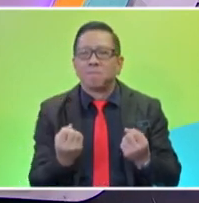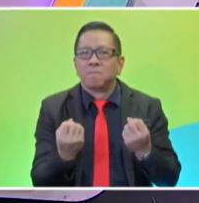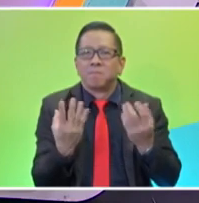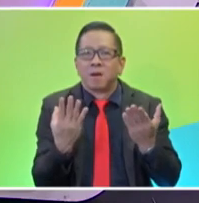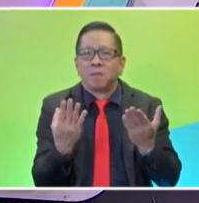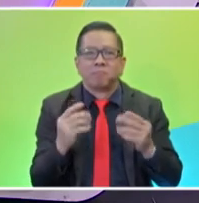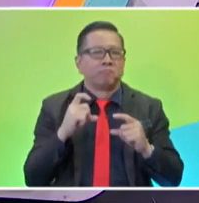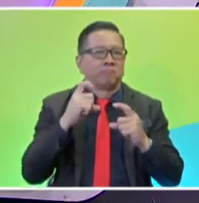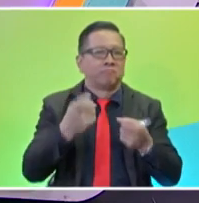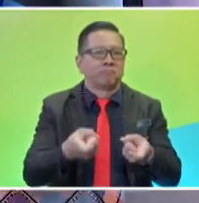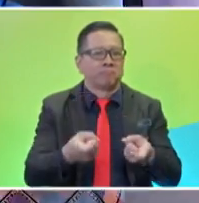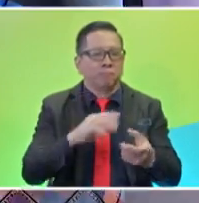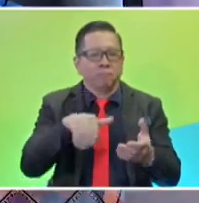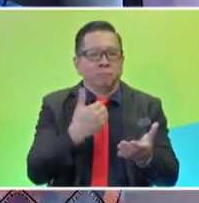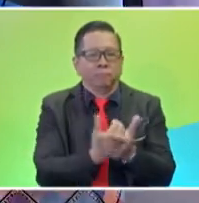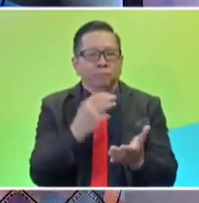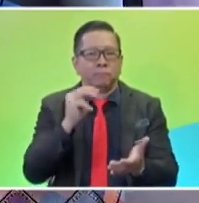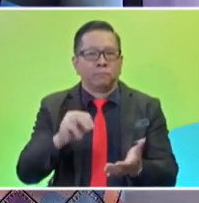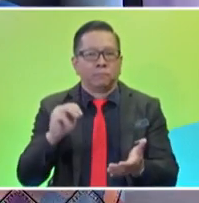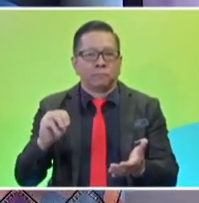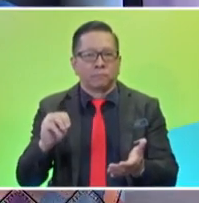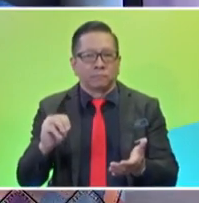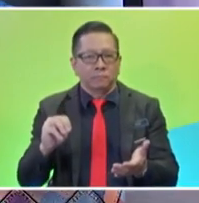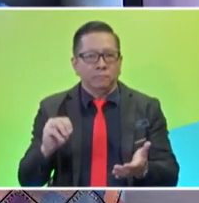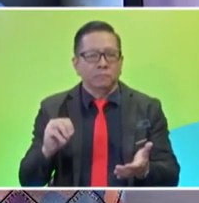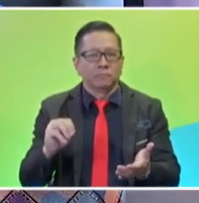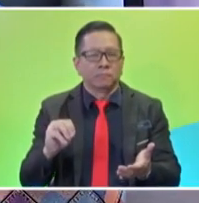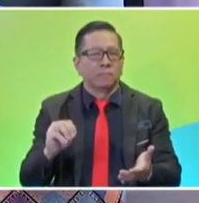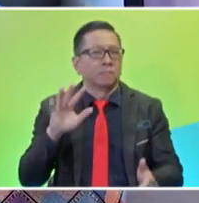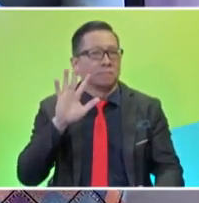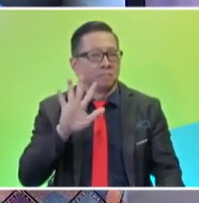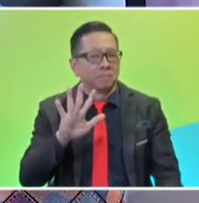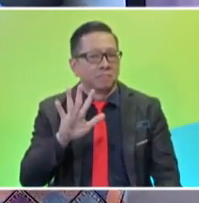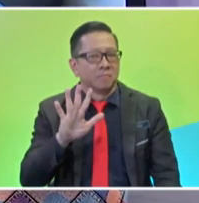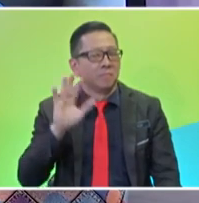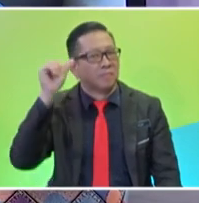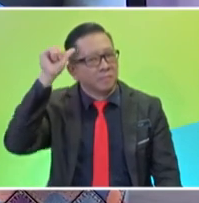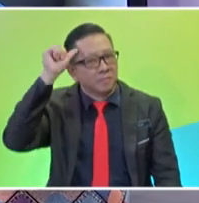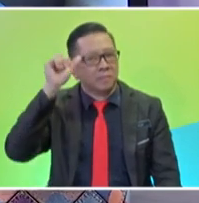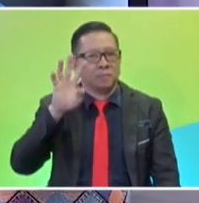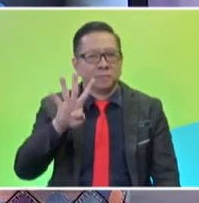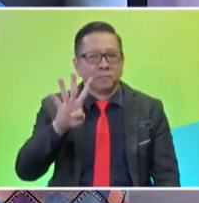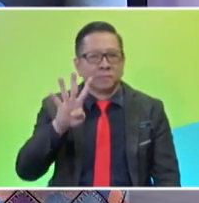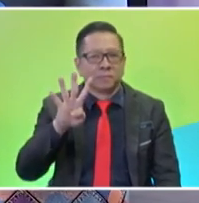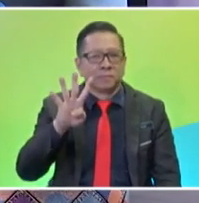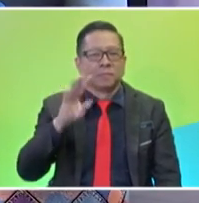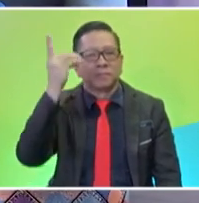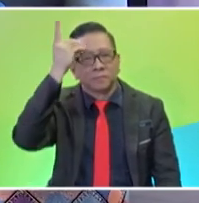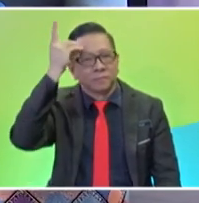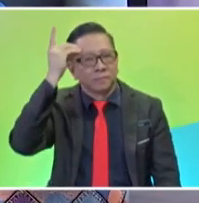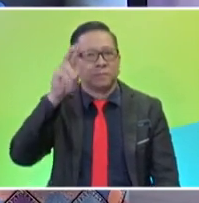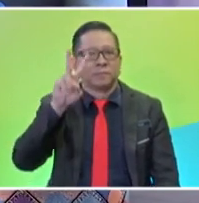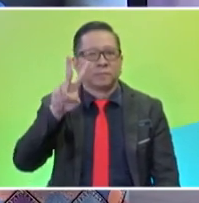ada dua empat enam uang emas jadi ada 5 uang emas ada 4 uang emas dada yang